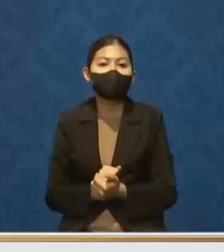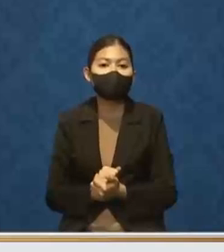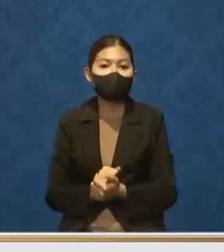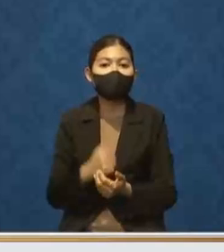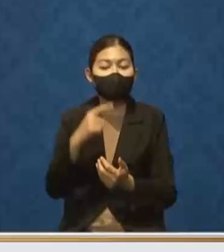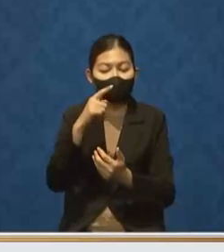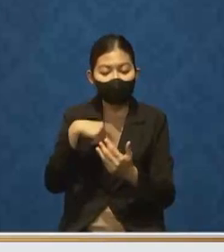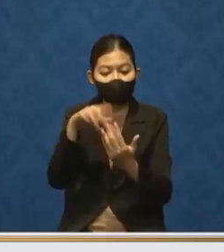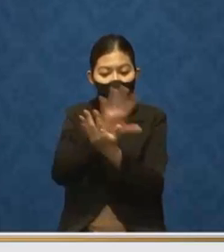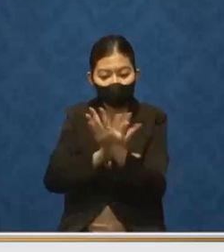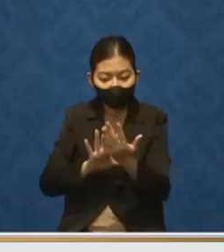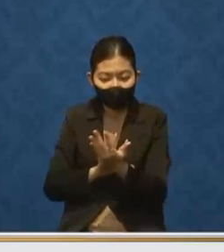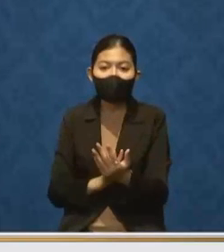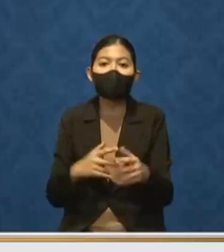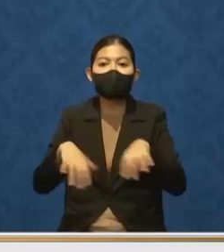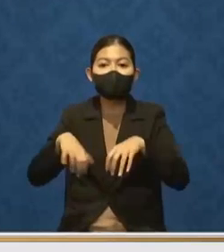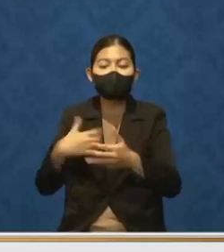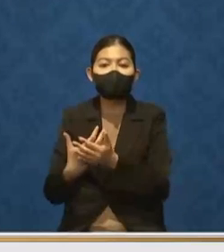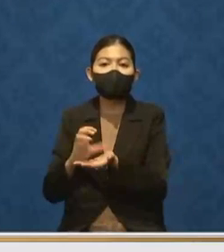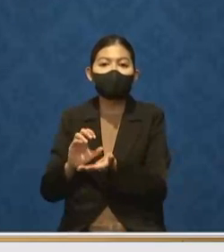ศงบประมาณ